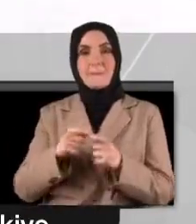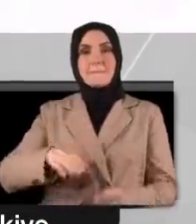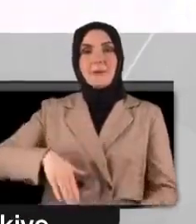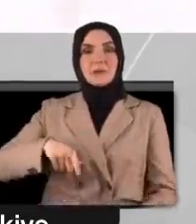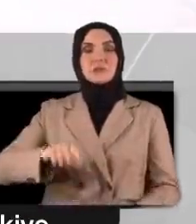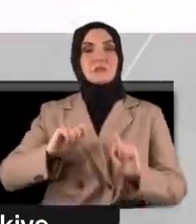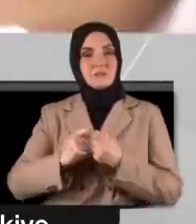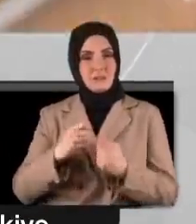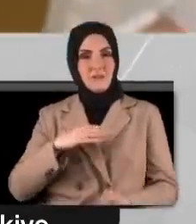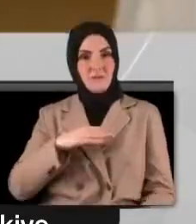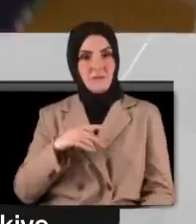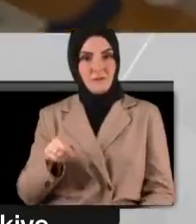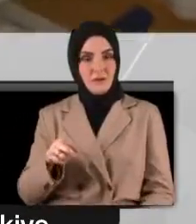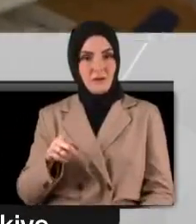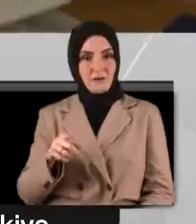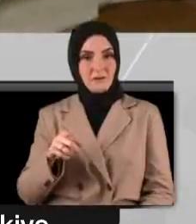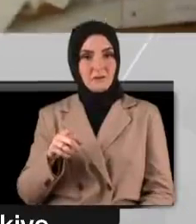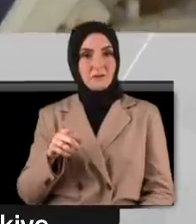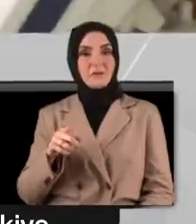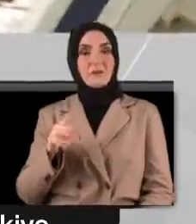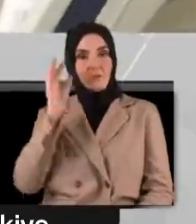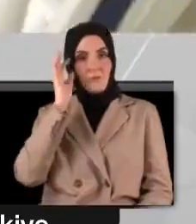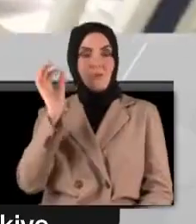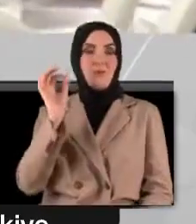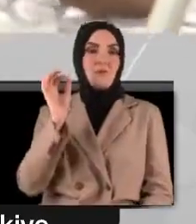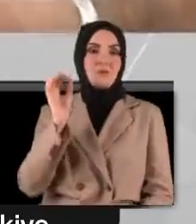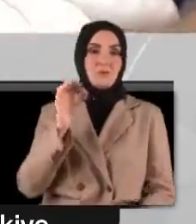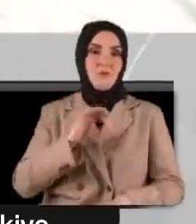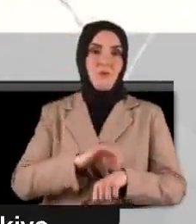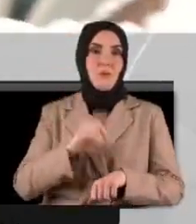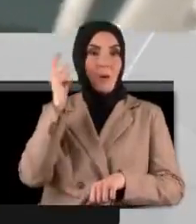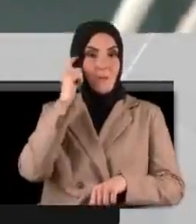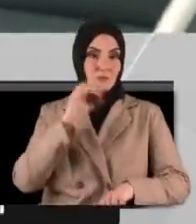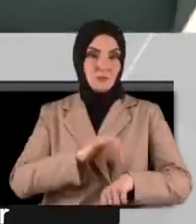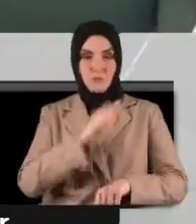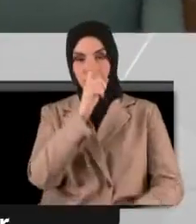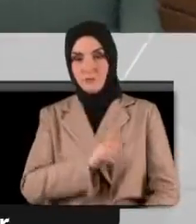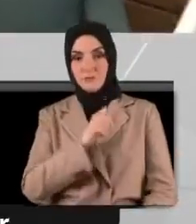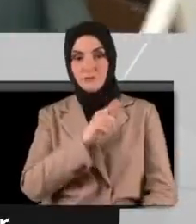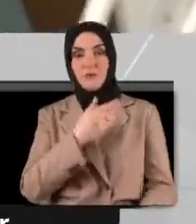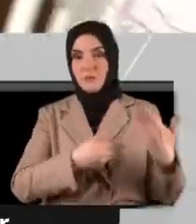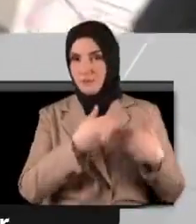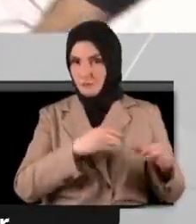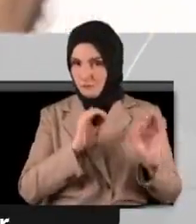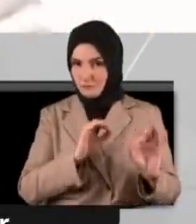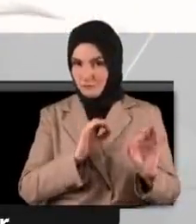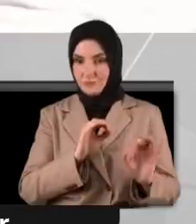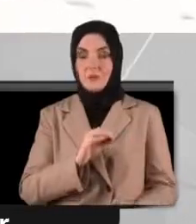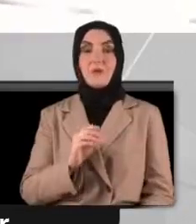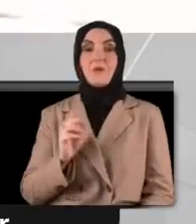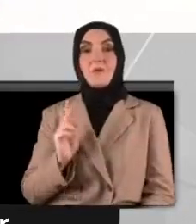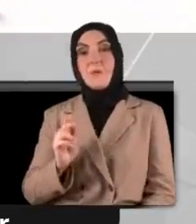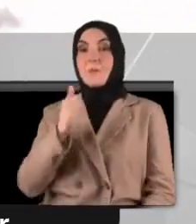onu şimdi Nurettin Yiğit'ten, başhekim burada Profesör Doktor Nurettin Yiğit, ondan alacağız. Babası Bayram Köroğlu. Bayram